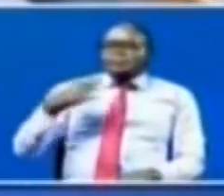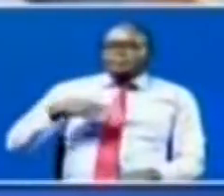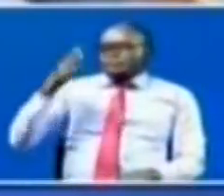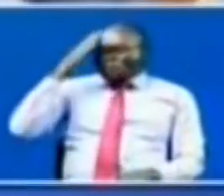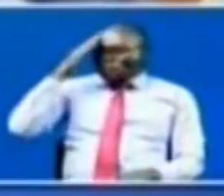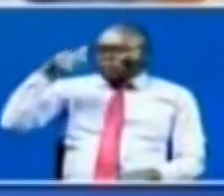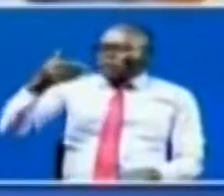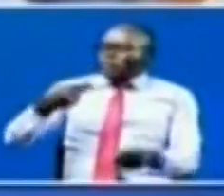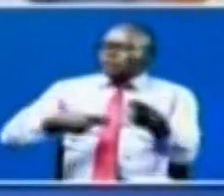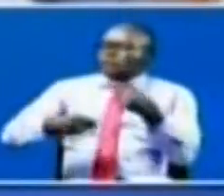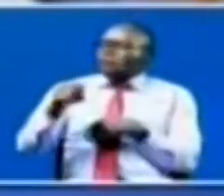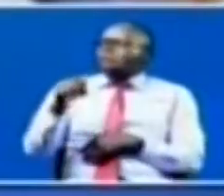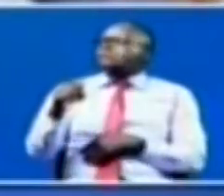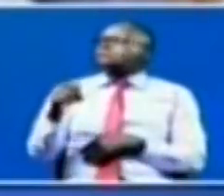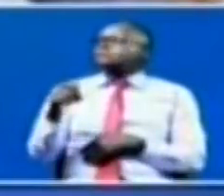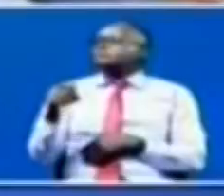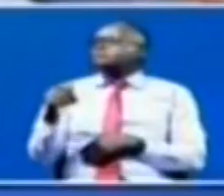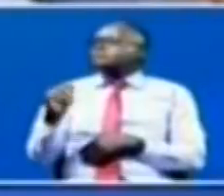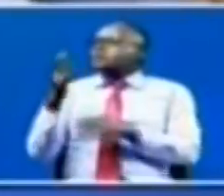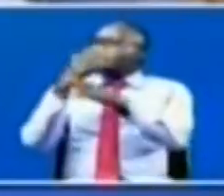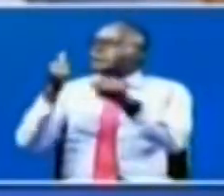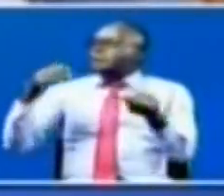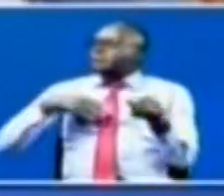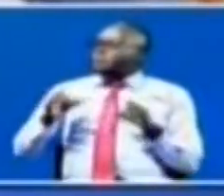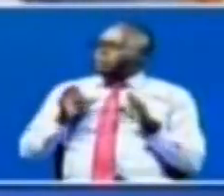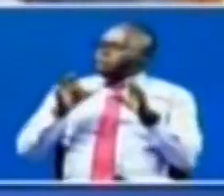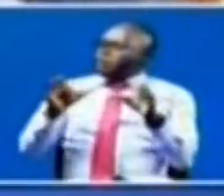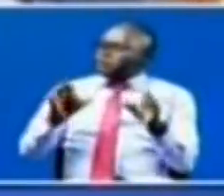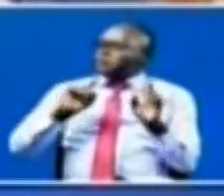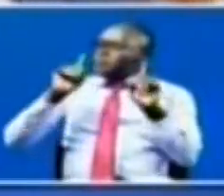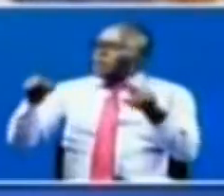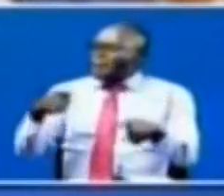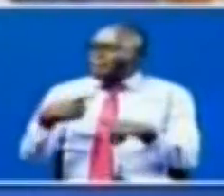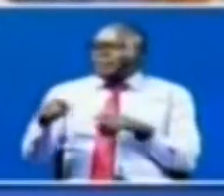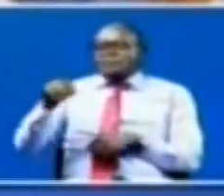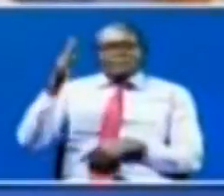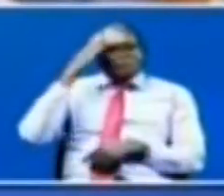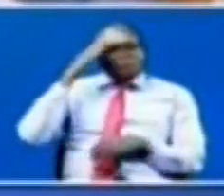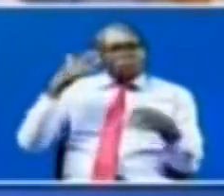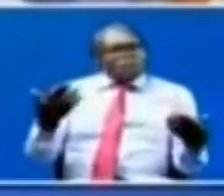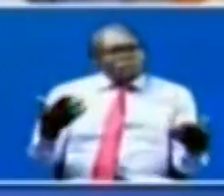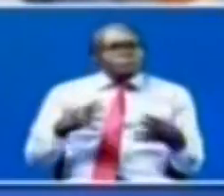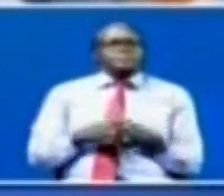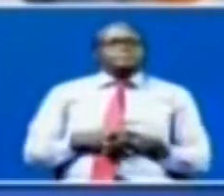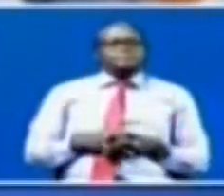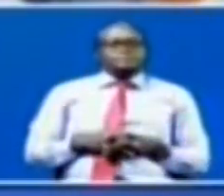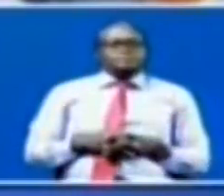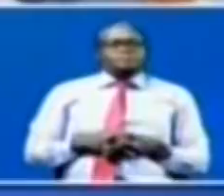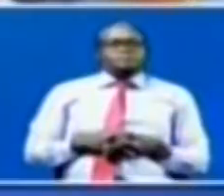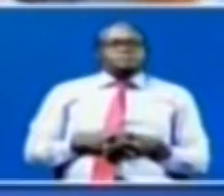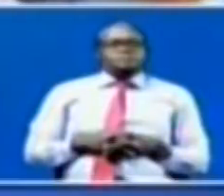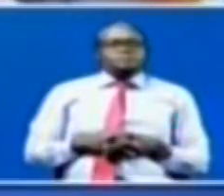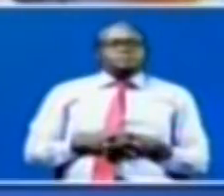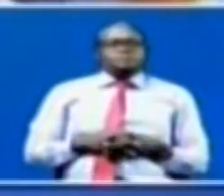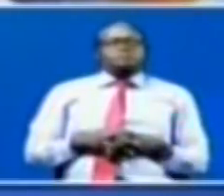rais. Hao watu wanakusukuma walijua aje uliuzia rais. Mimi post picha kwa Facebook. Mimi nikifikiria itafikia